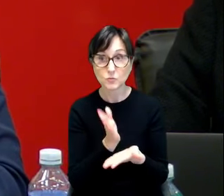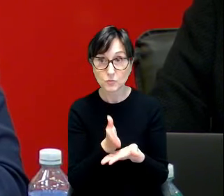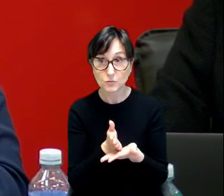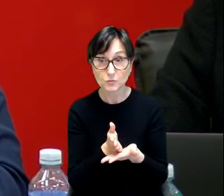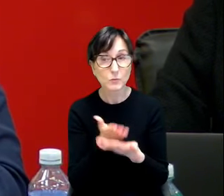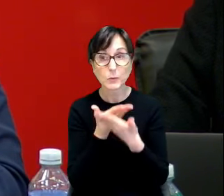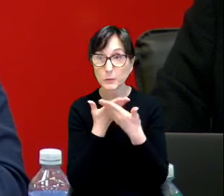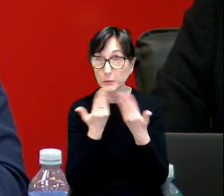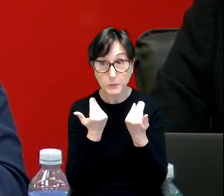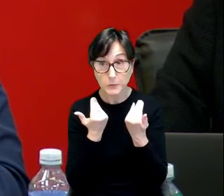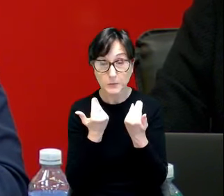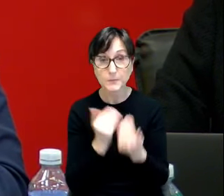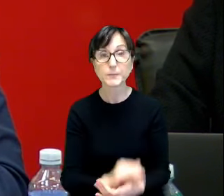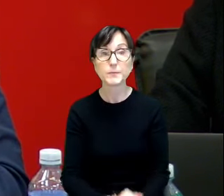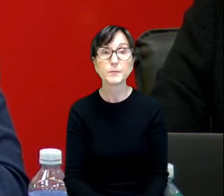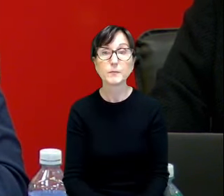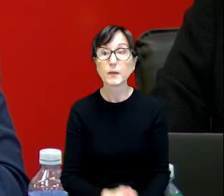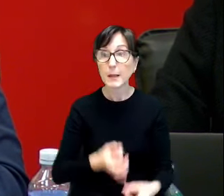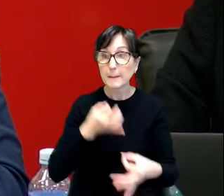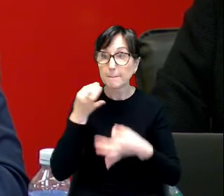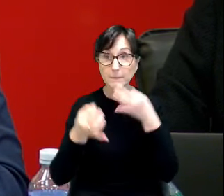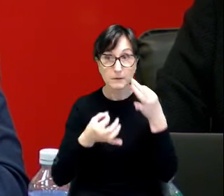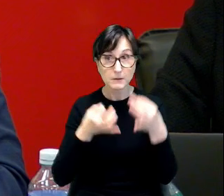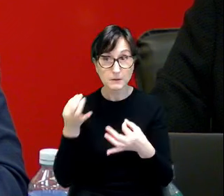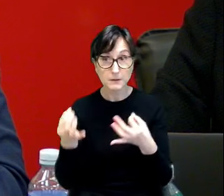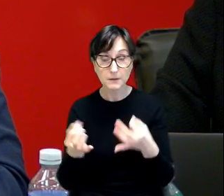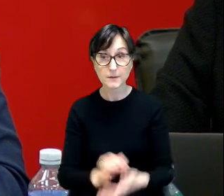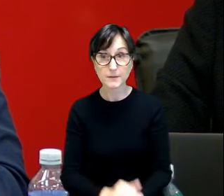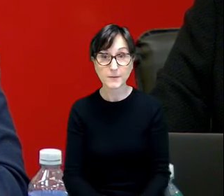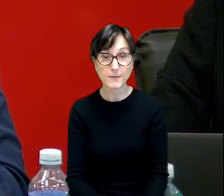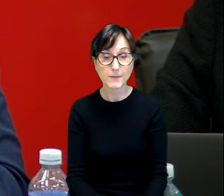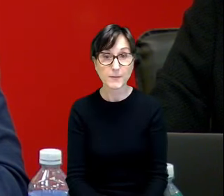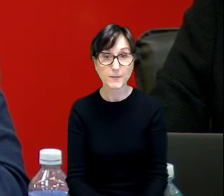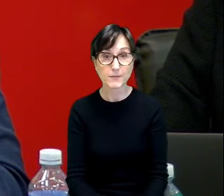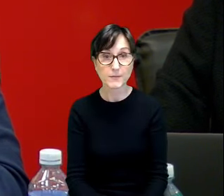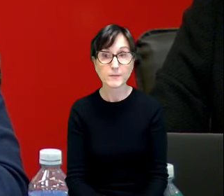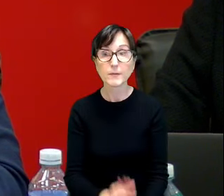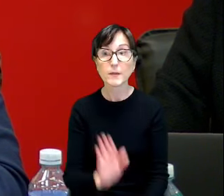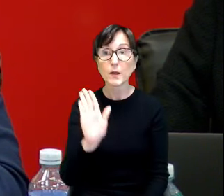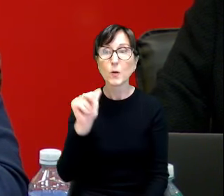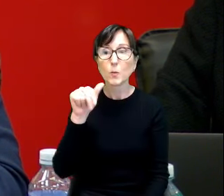nėra a pasisakančiojo saulius